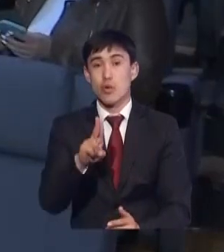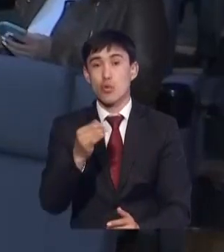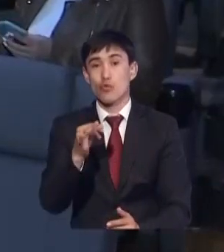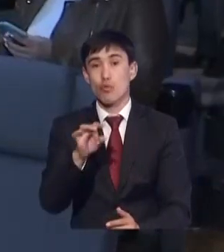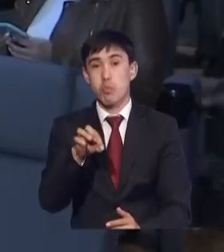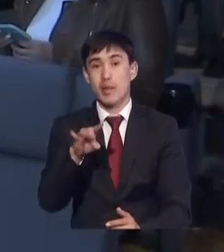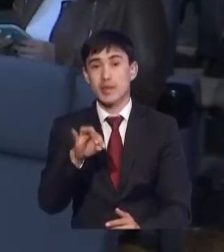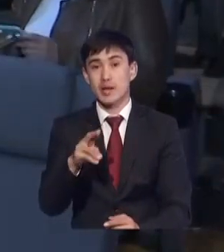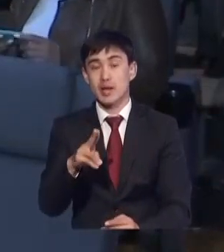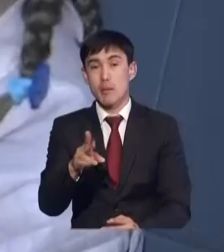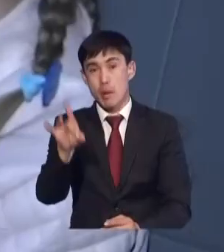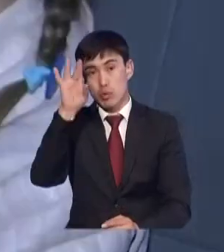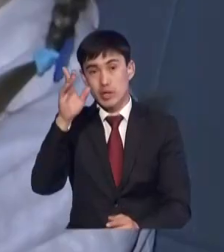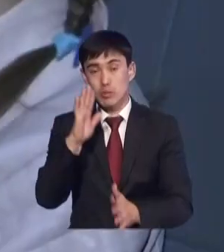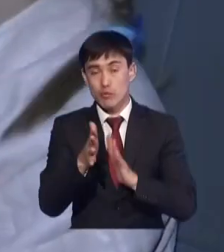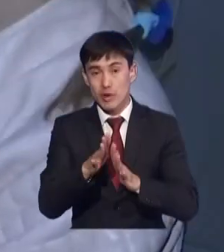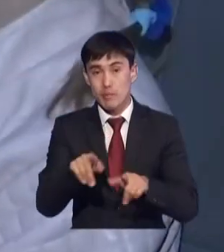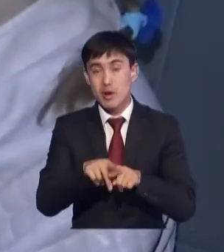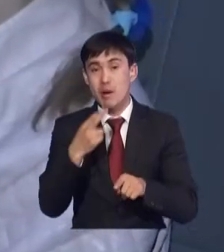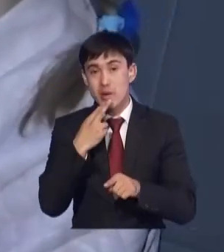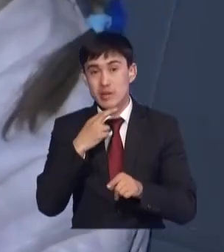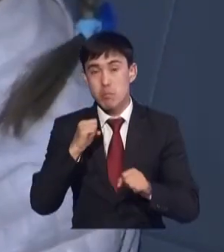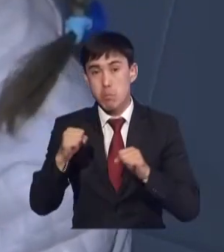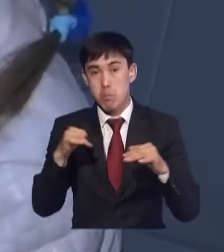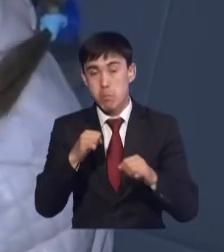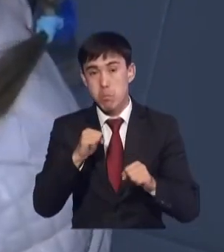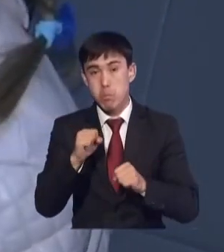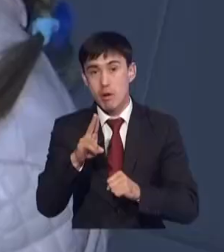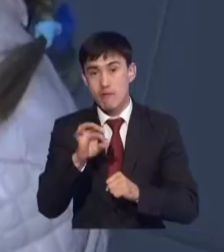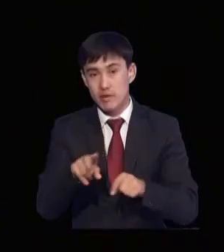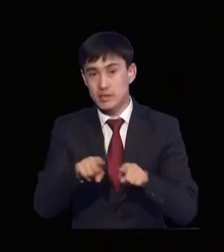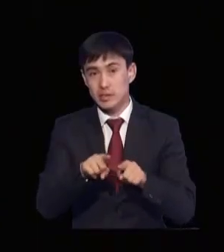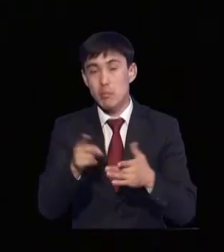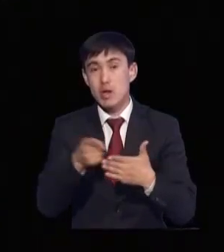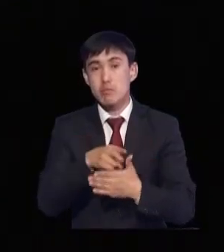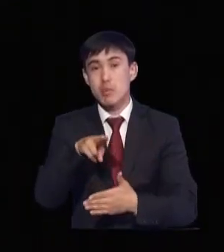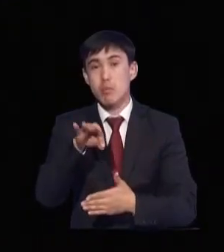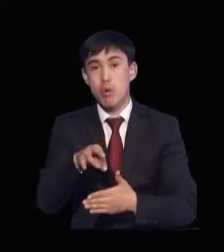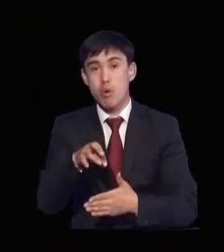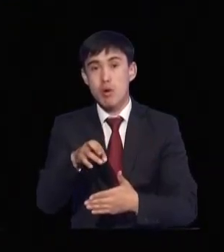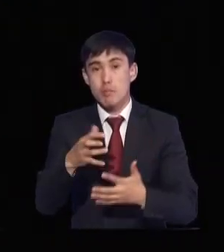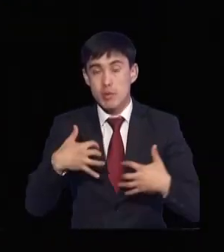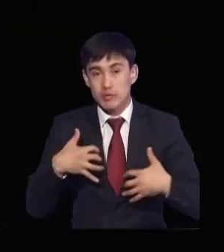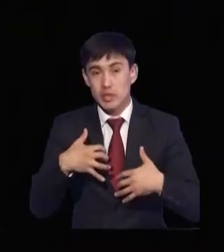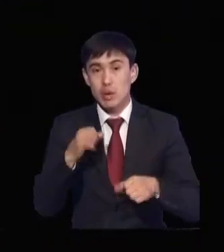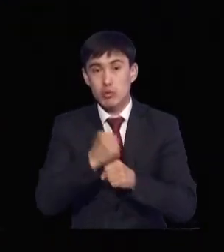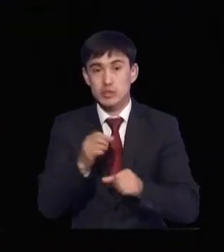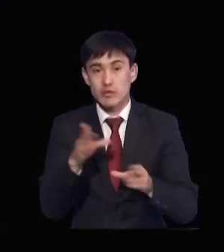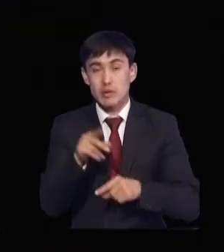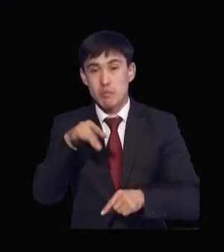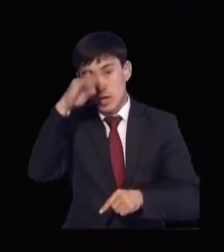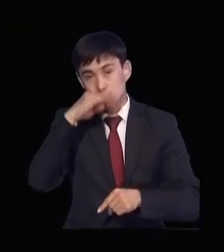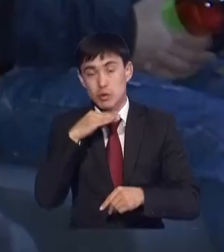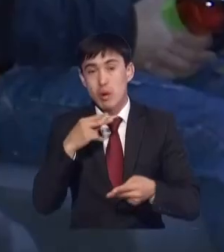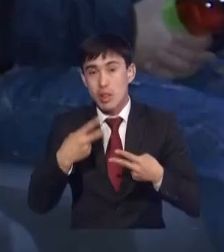популярный американский мультфильм жанре комедия и боевик повествование ведётся о панде по имени по которая работает вместе со своим отцом в его лапшичной